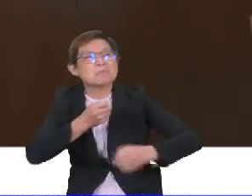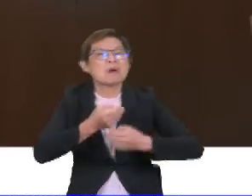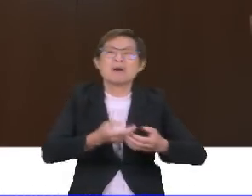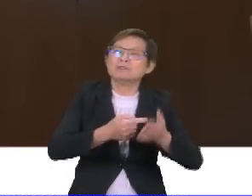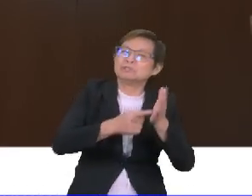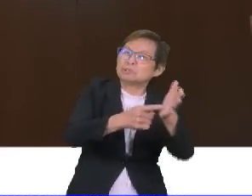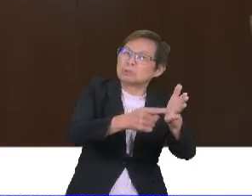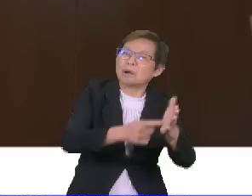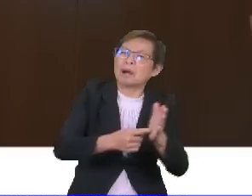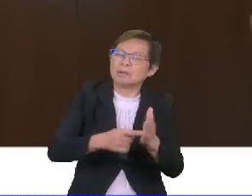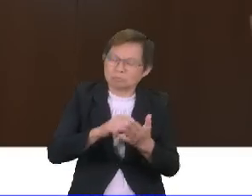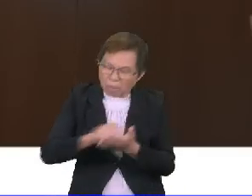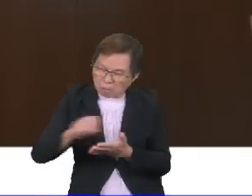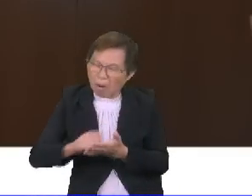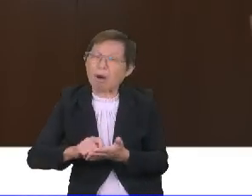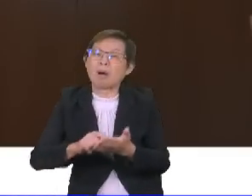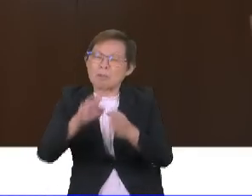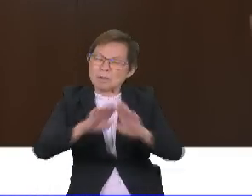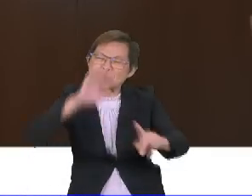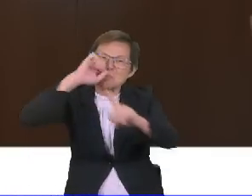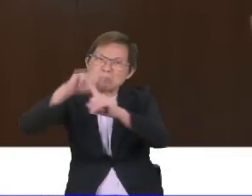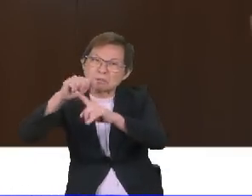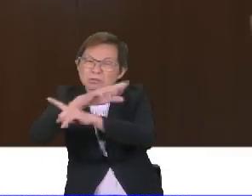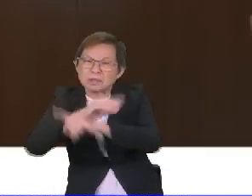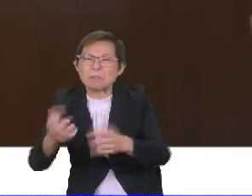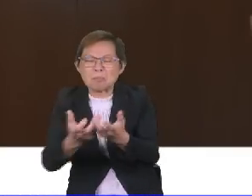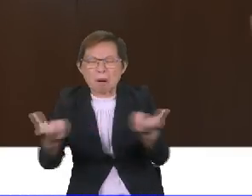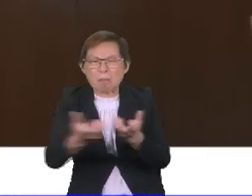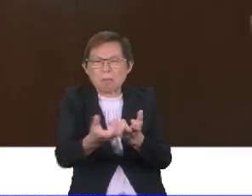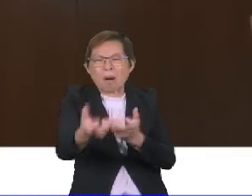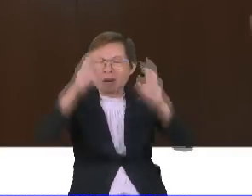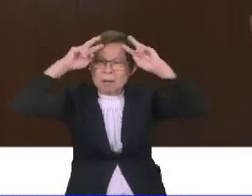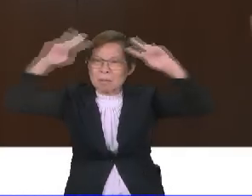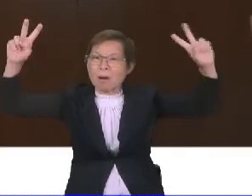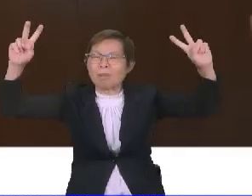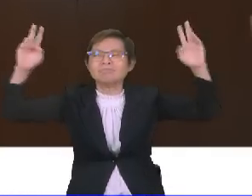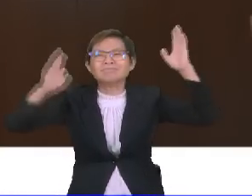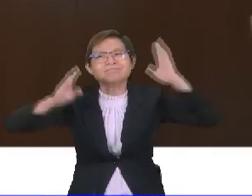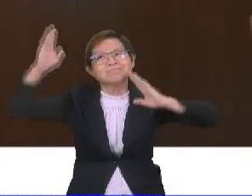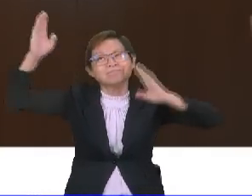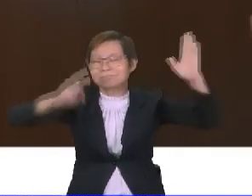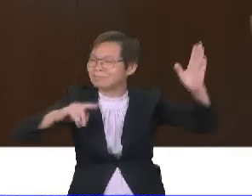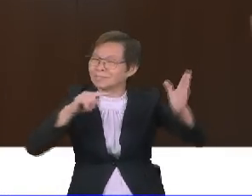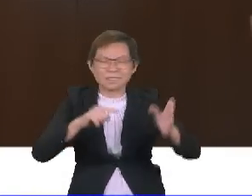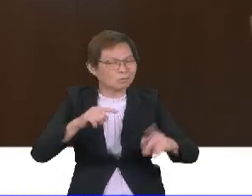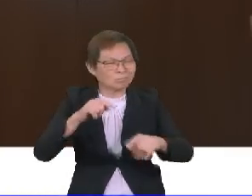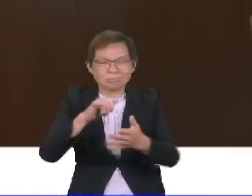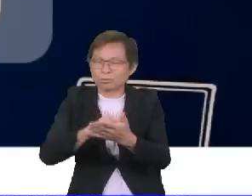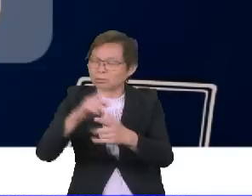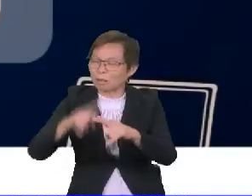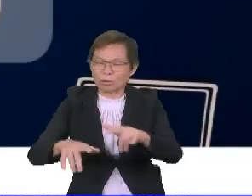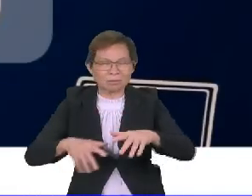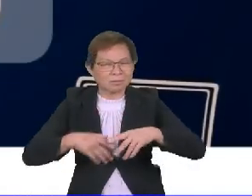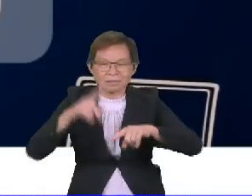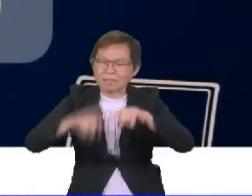bukan saja palsu tetapi juga boleh memecah belah kan keamanan tidak boleh